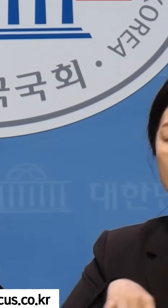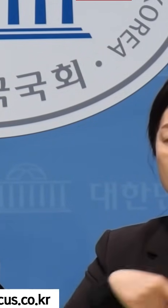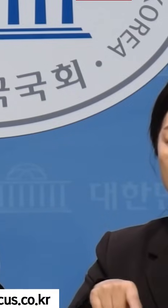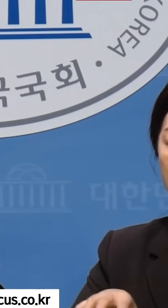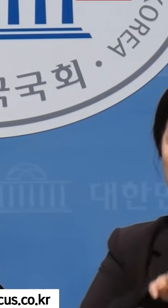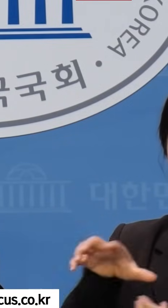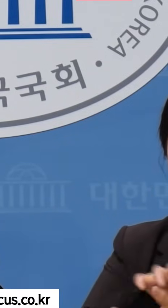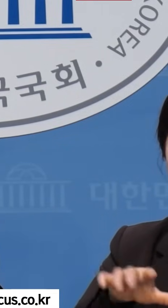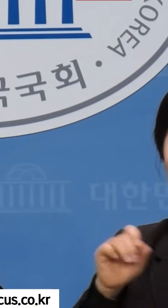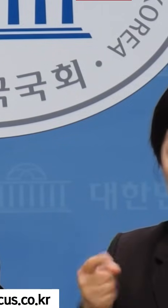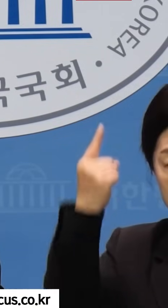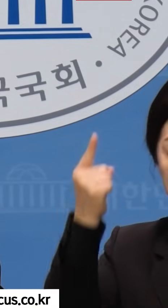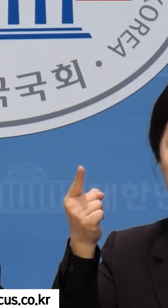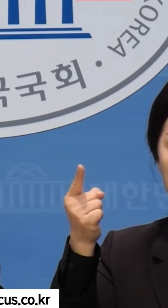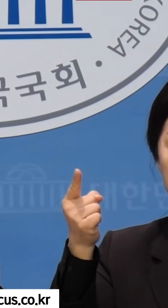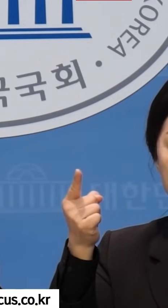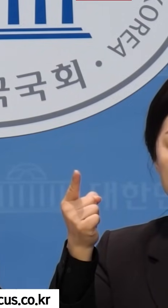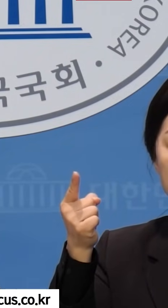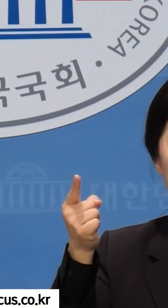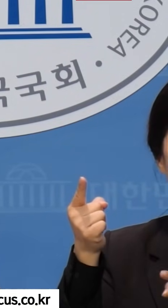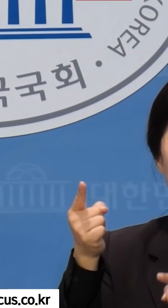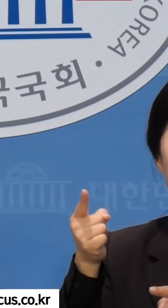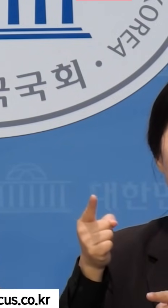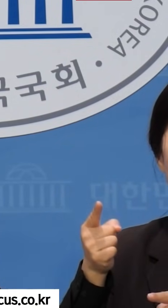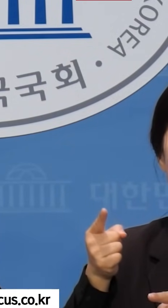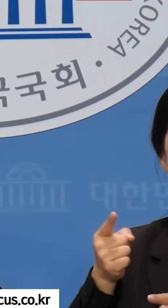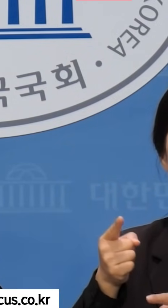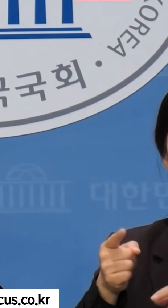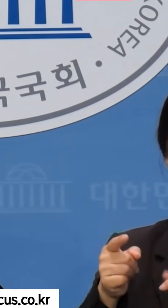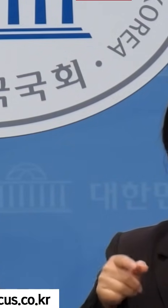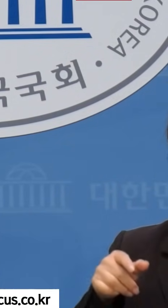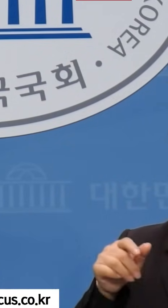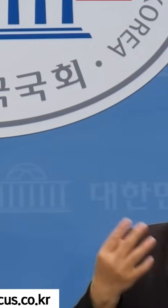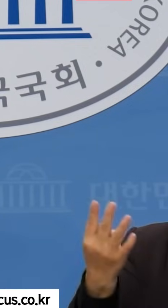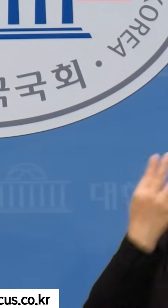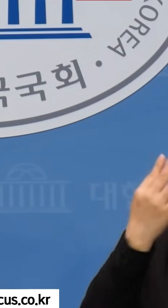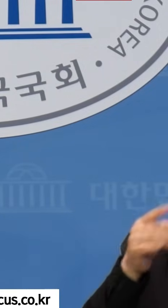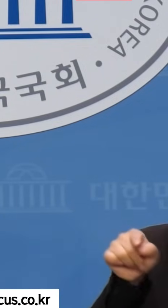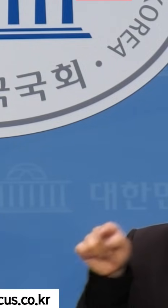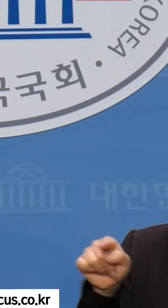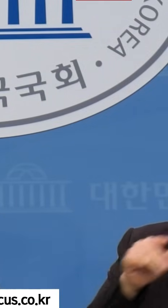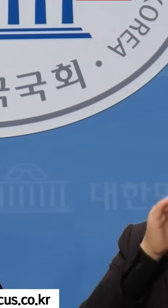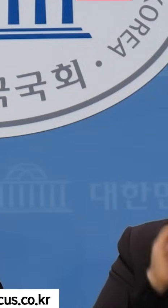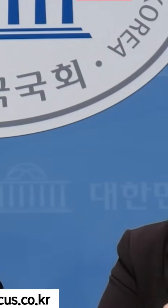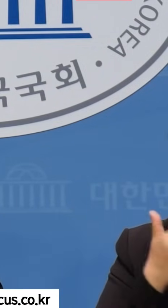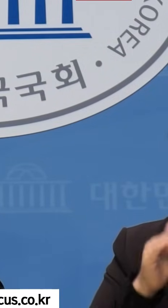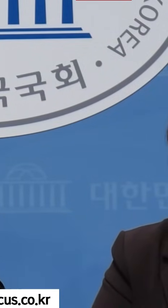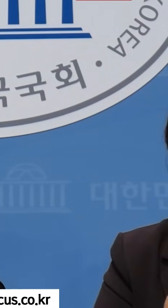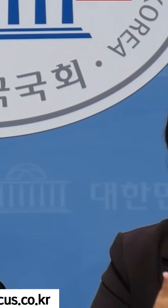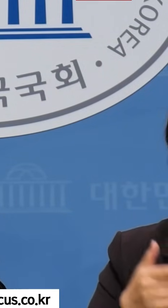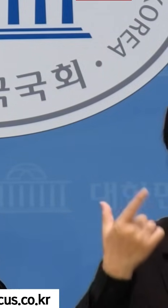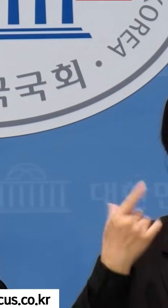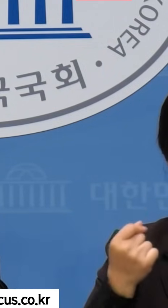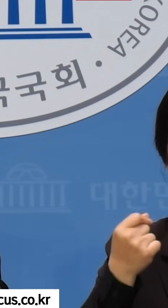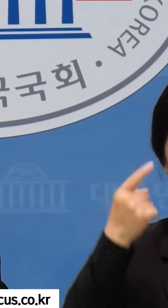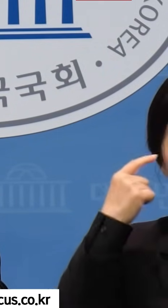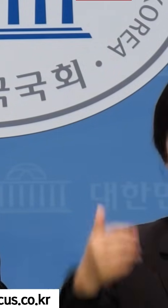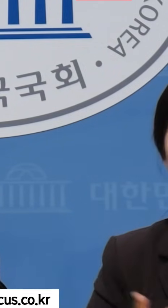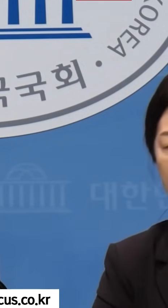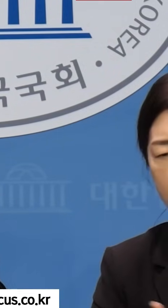부정하려는 수구 보수 세력의 시도가 지난 몇 년 동안 줄기차게